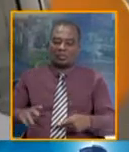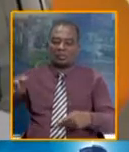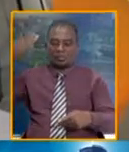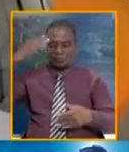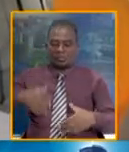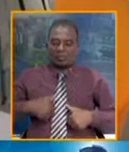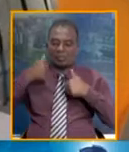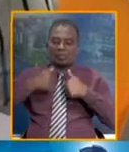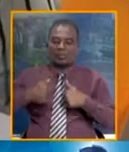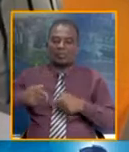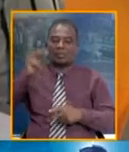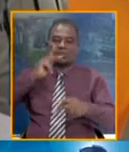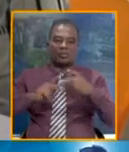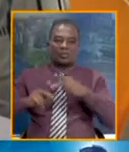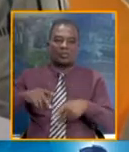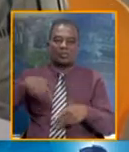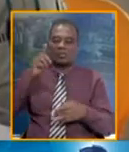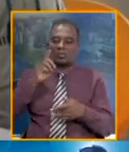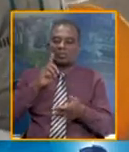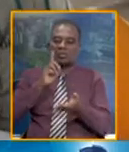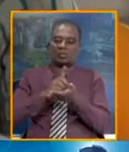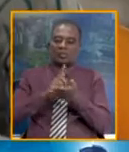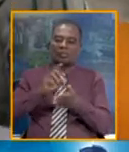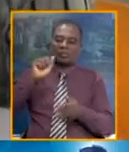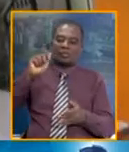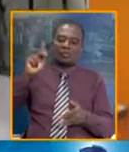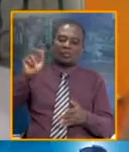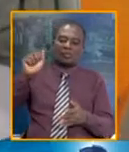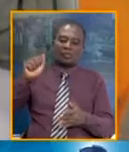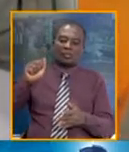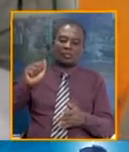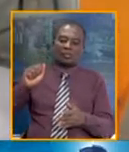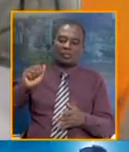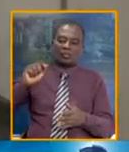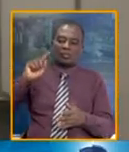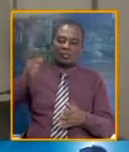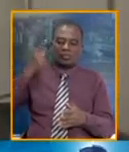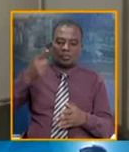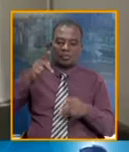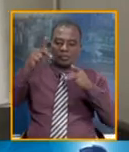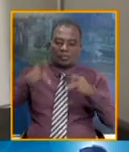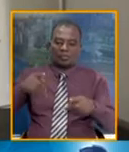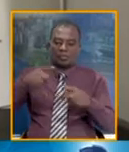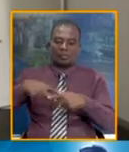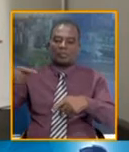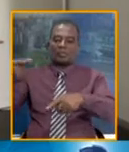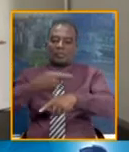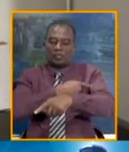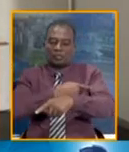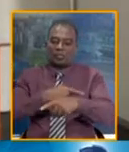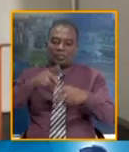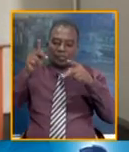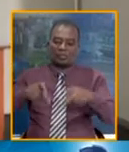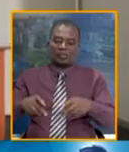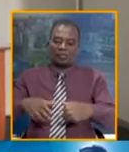l'Hygiène publique, le docteur Eugène Aka Awele. Première cible prioritaire, le personnel de santé,